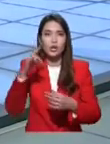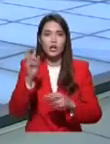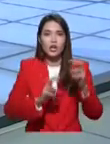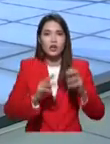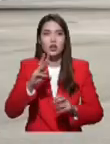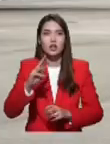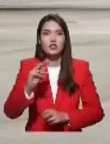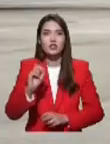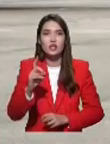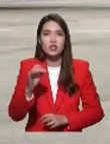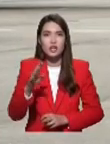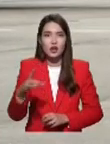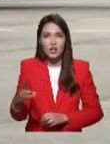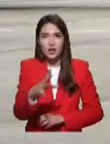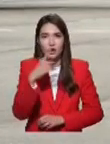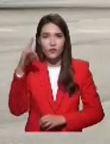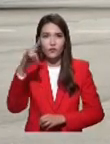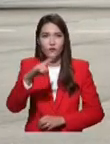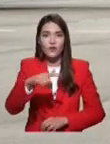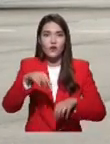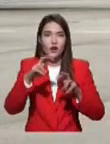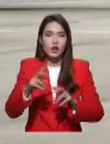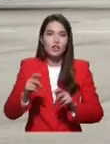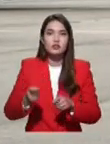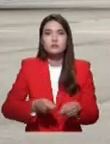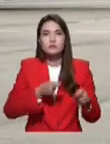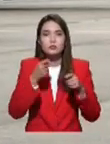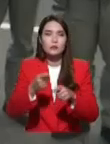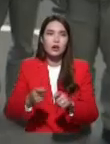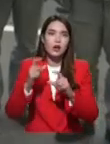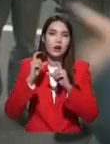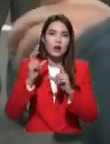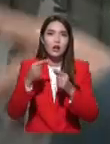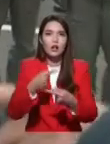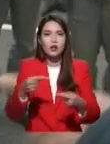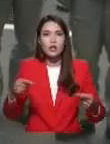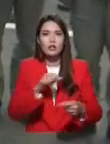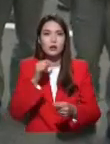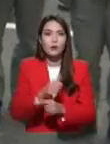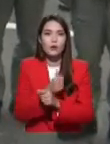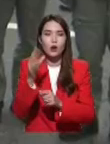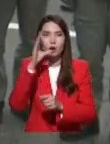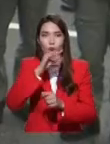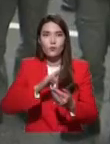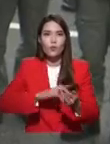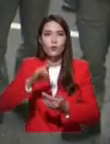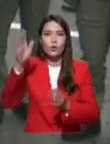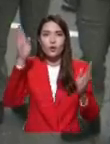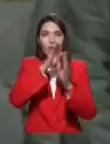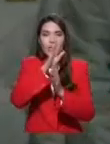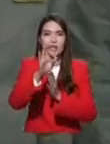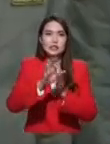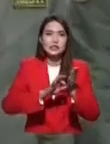Чешской Республики. Воздушные суда предназначены для перевозки пассажиров и габаритных грузов. Но главное, могут подниматься в воздух при